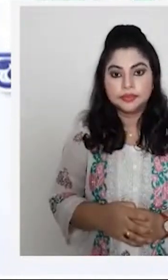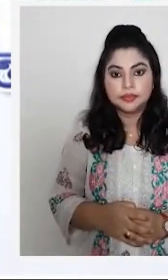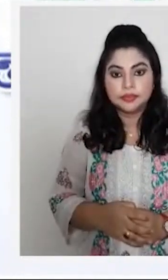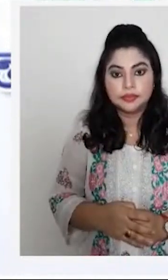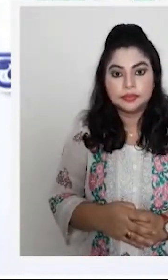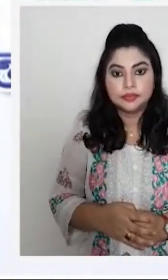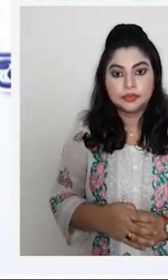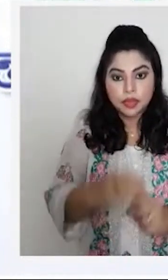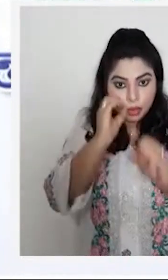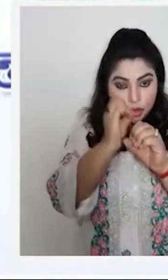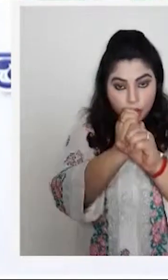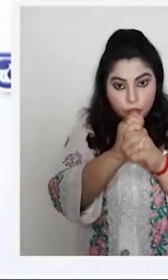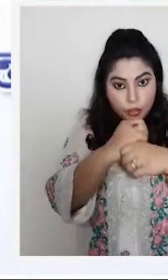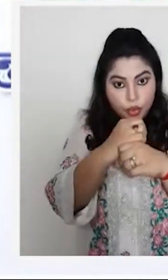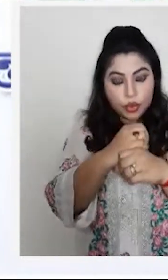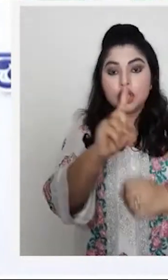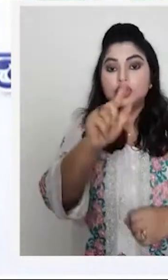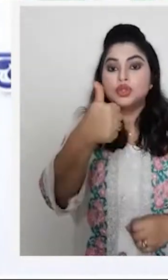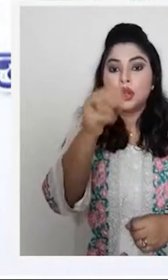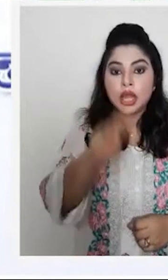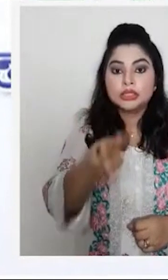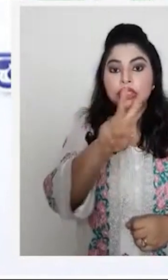হয়েছে 17,349টি